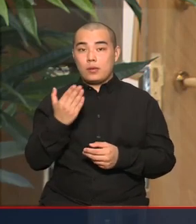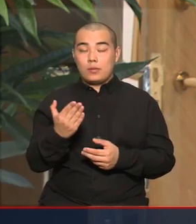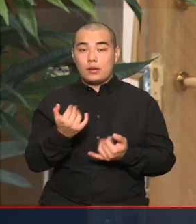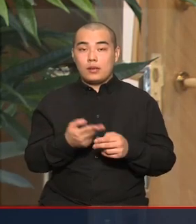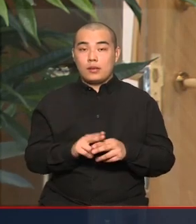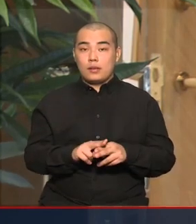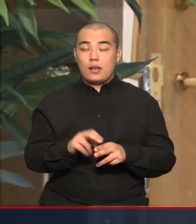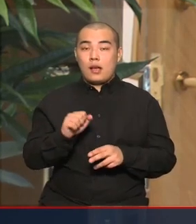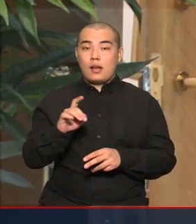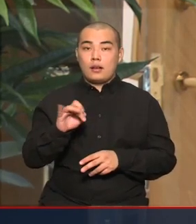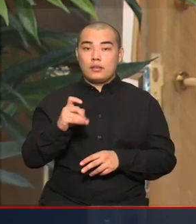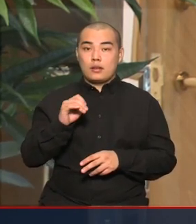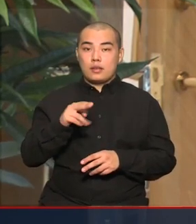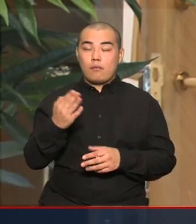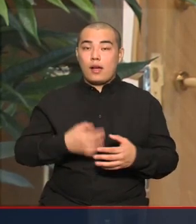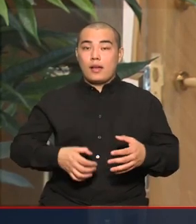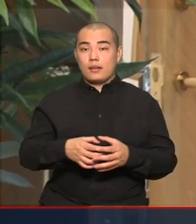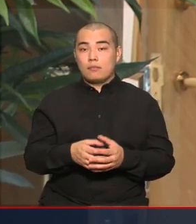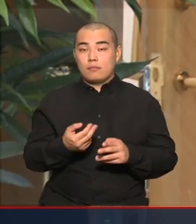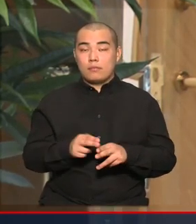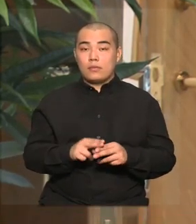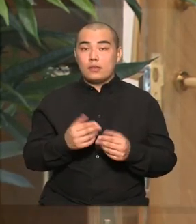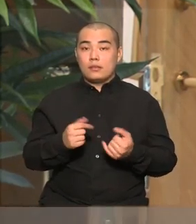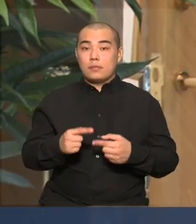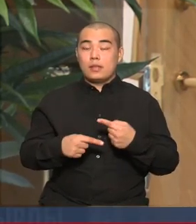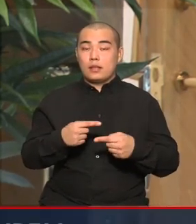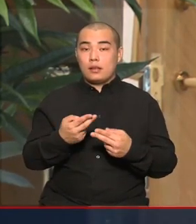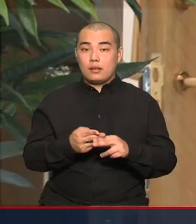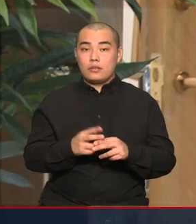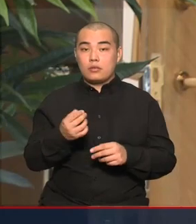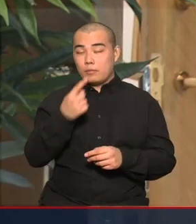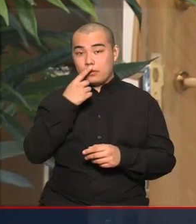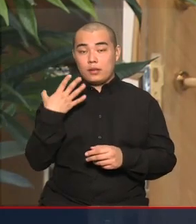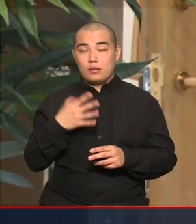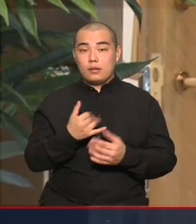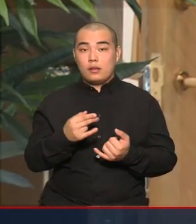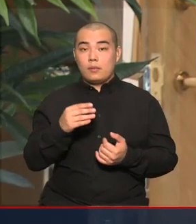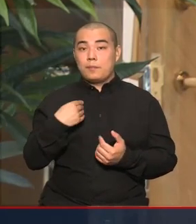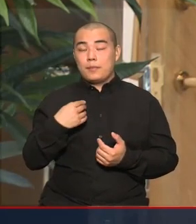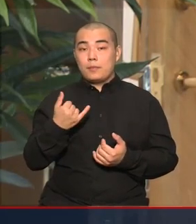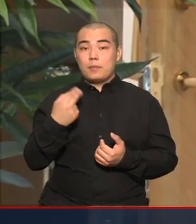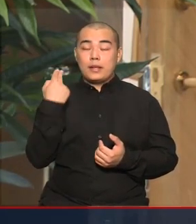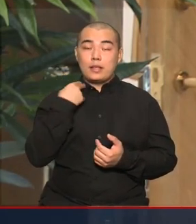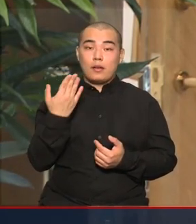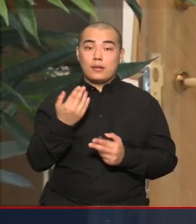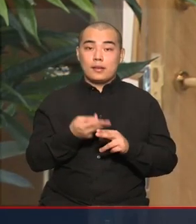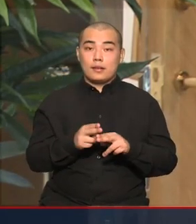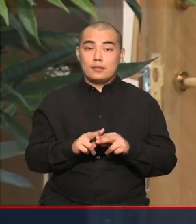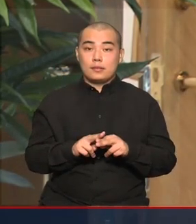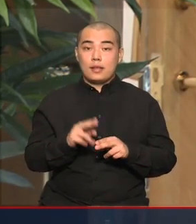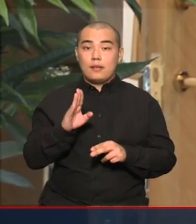еуропалық аккредитациялық агенттіктердің өтуі, сонымен қатар жақында ғана Ұлыбританияда британдық